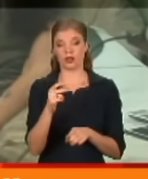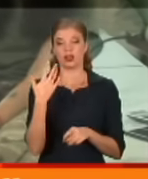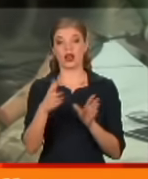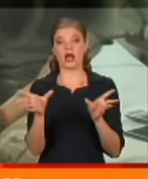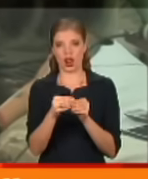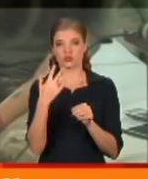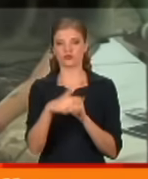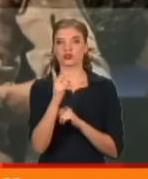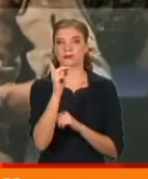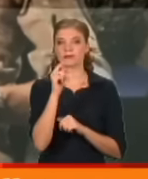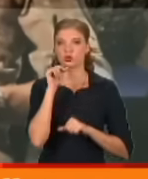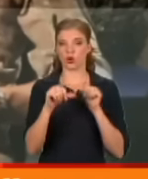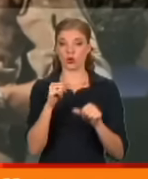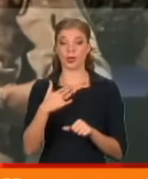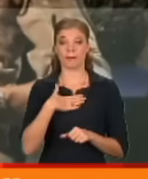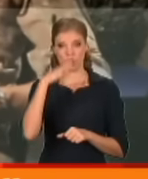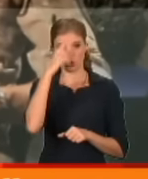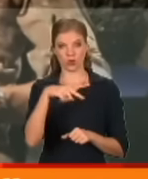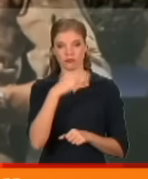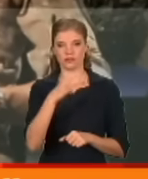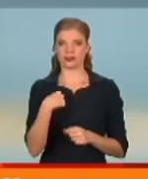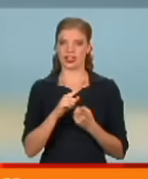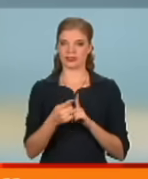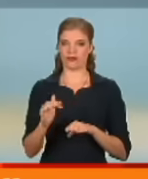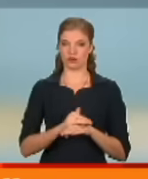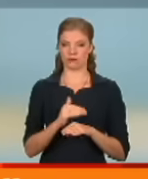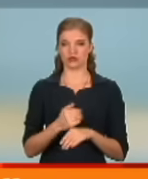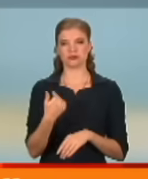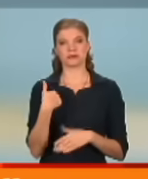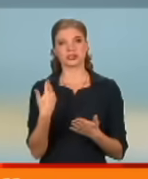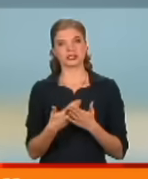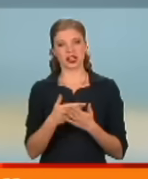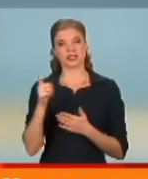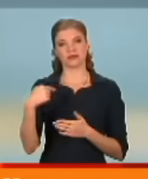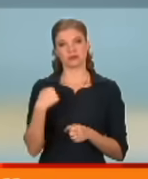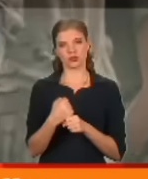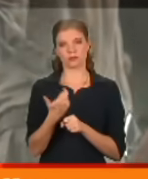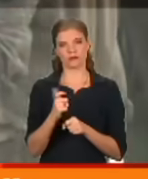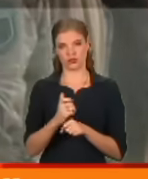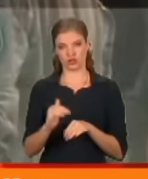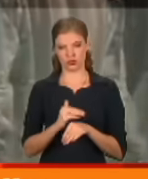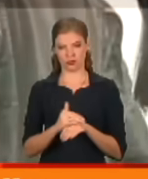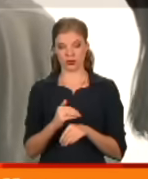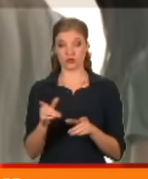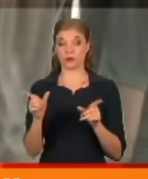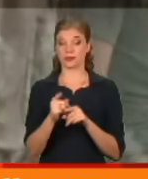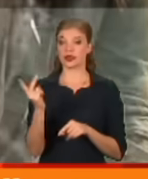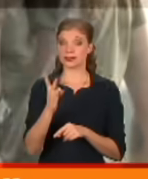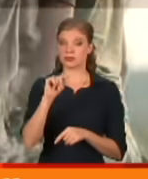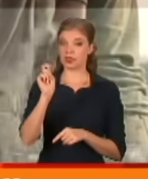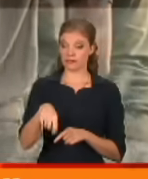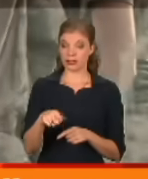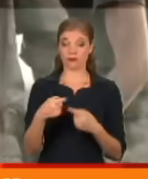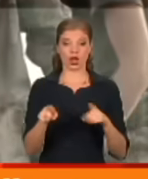уже півтора року. Мої хлопці сказали, що я став добріший. Мені здається, навіть зробив мене більш добрішою. З ними на війні,